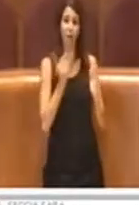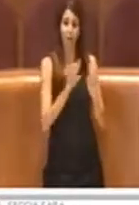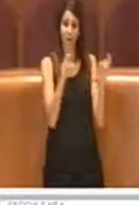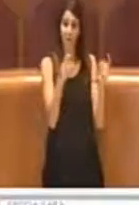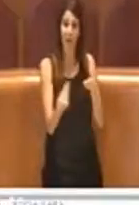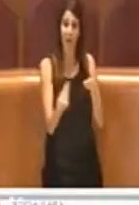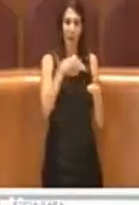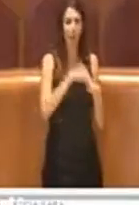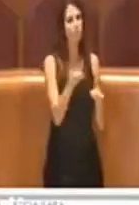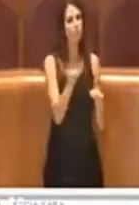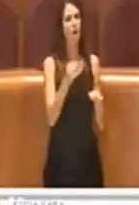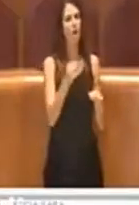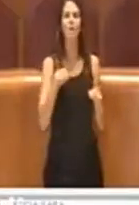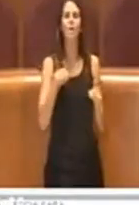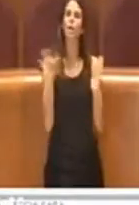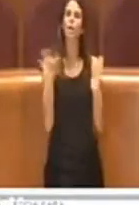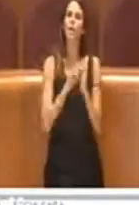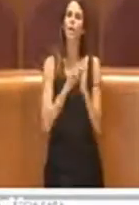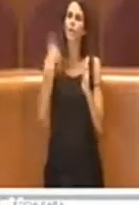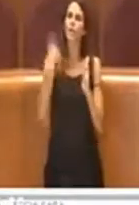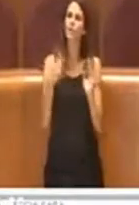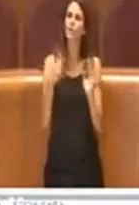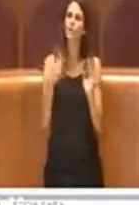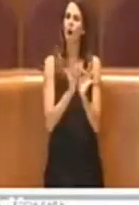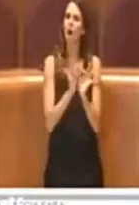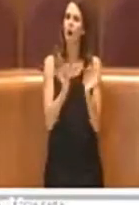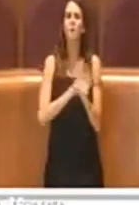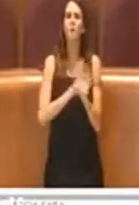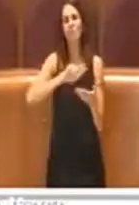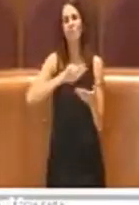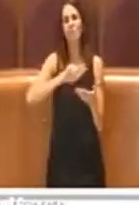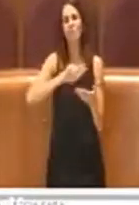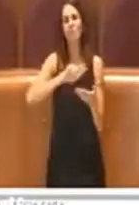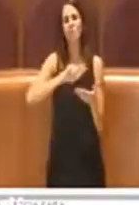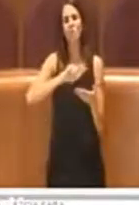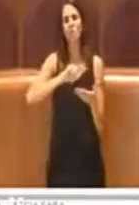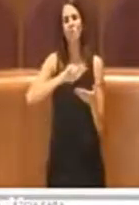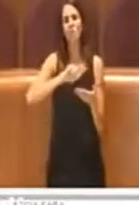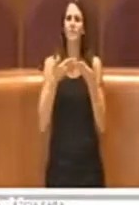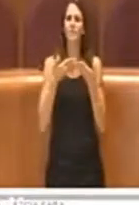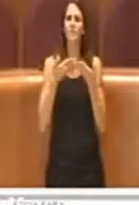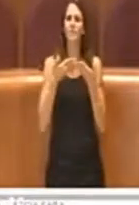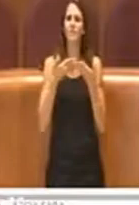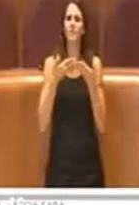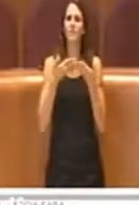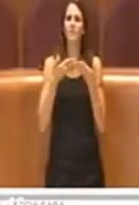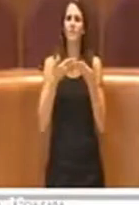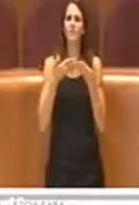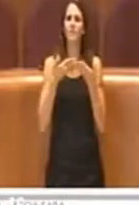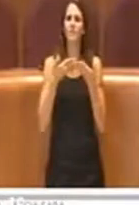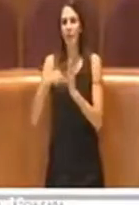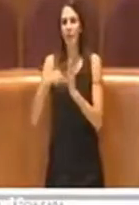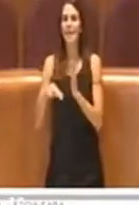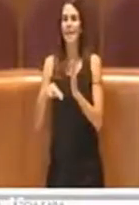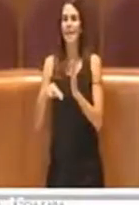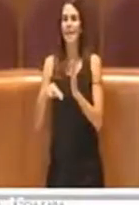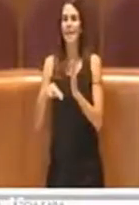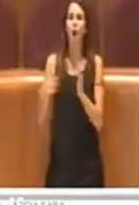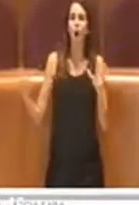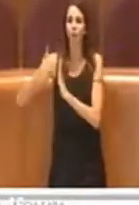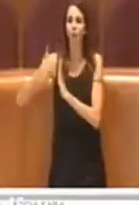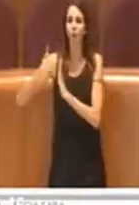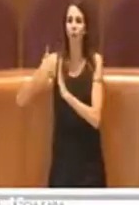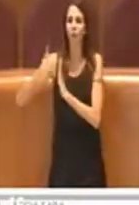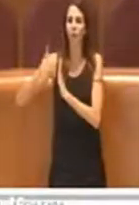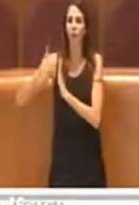l'ordine del giorno sono d'accordo e voteremo favorevolmente. Con l'emendamento alla delibera invece non mi trovano d'accordo